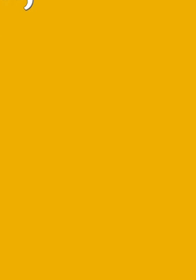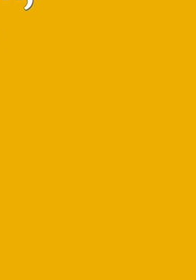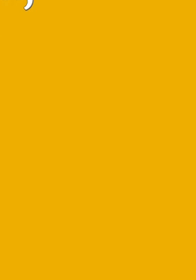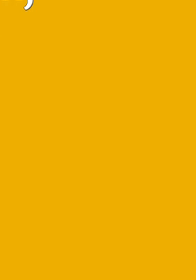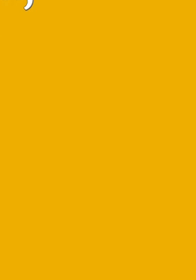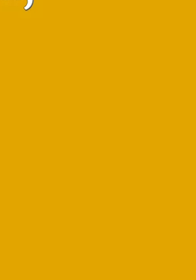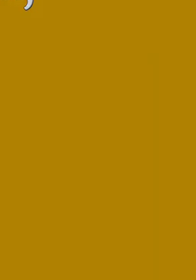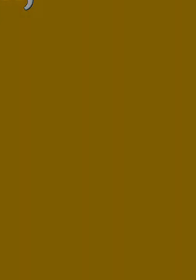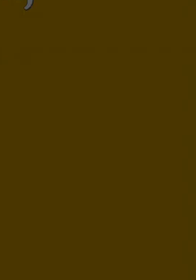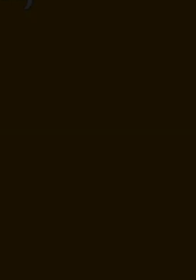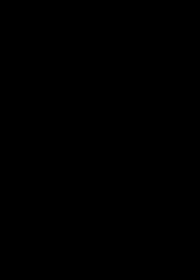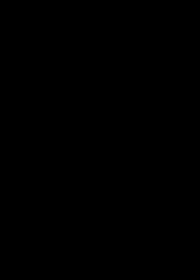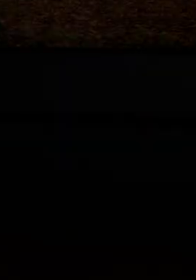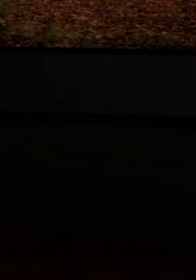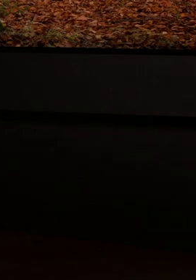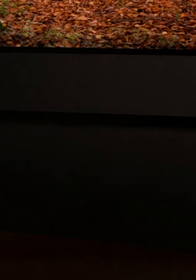Dziękujemy.